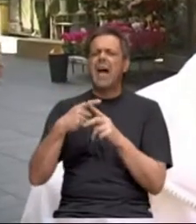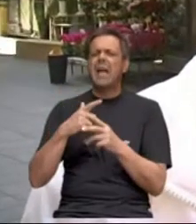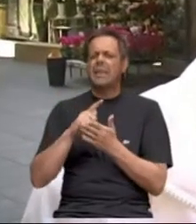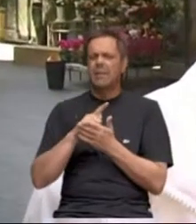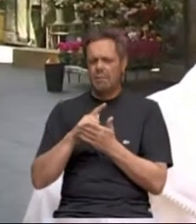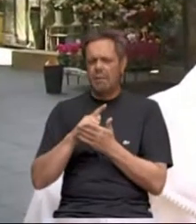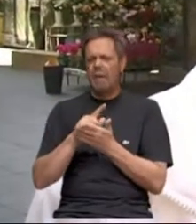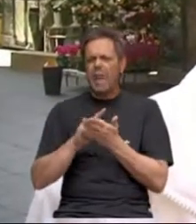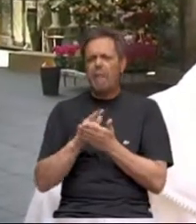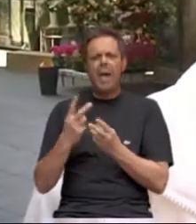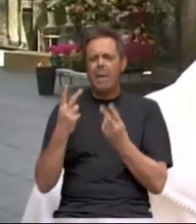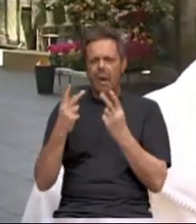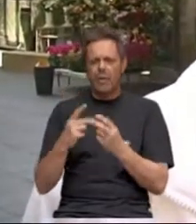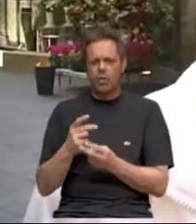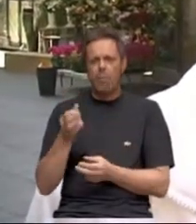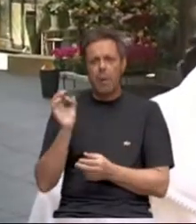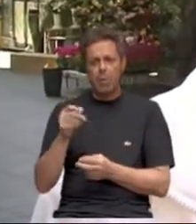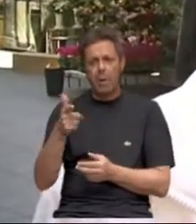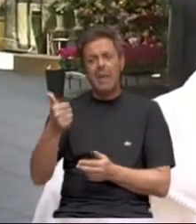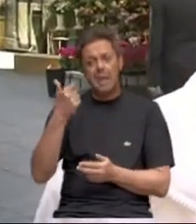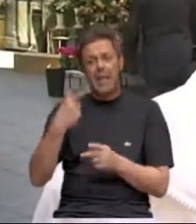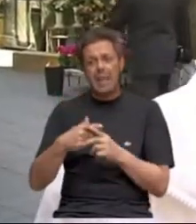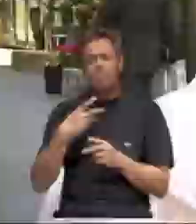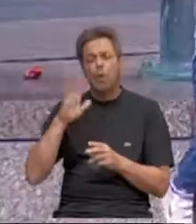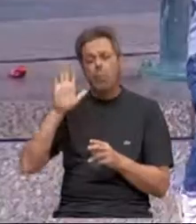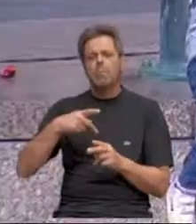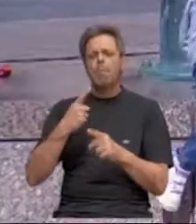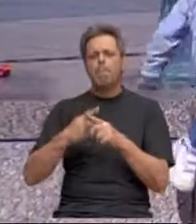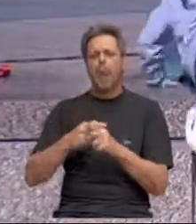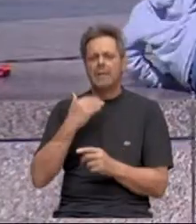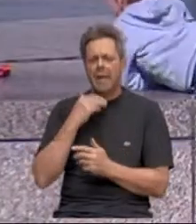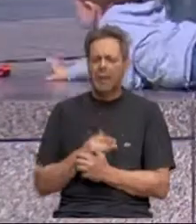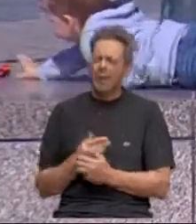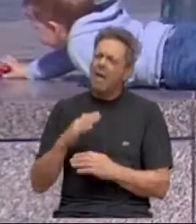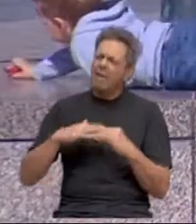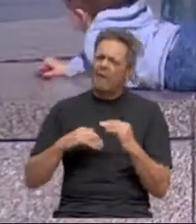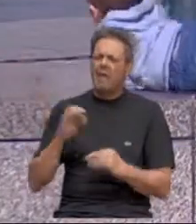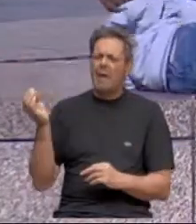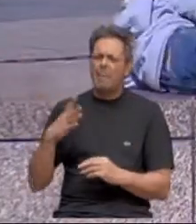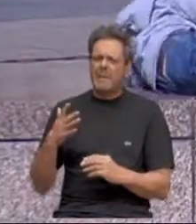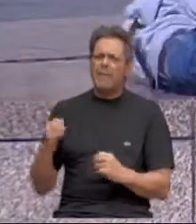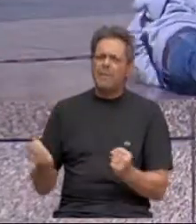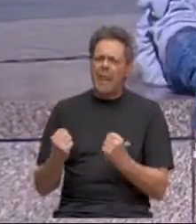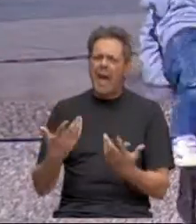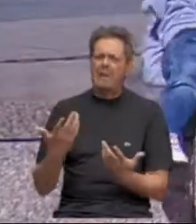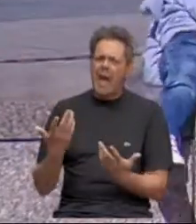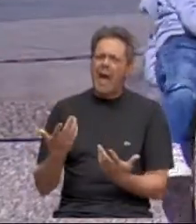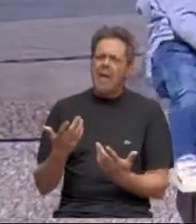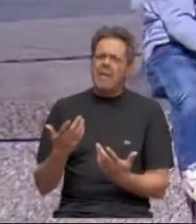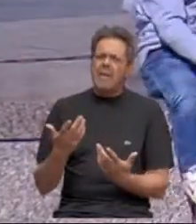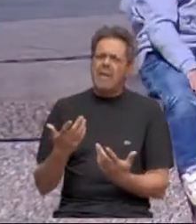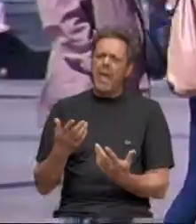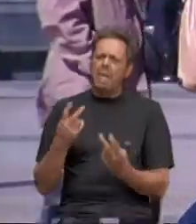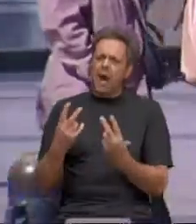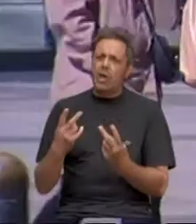nesrećenoga i bilo bi dobro kad bi i taj sat bio pola sata. Upravo je kvalitetna i brza reakcija presudna kada se o srčanom udaru radi,